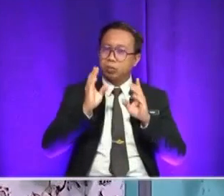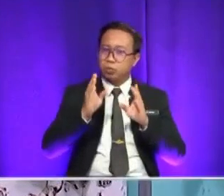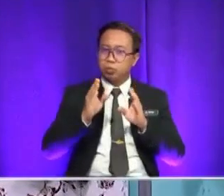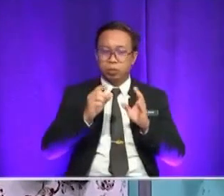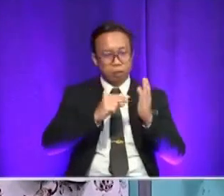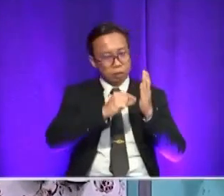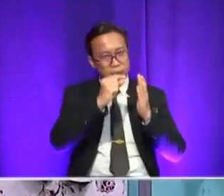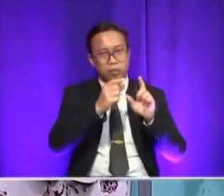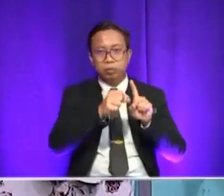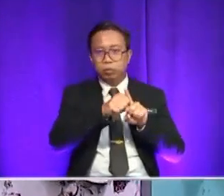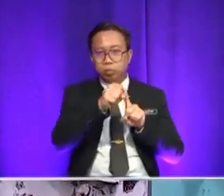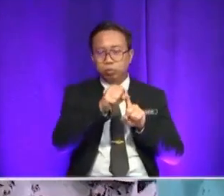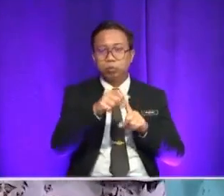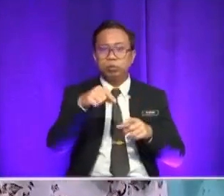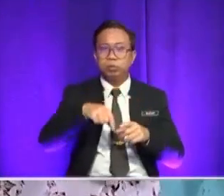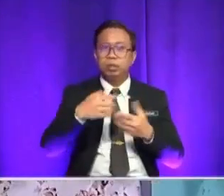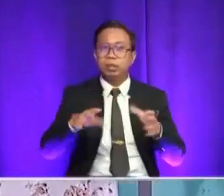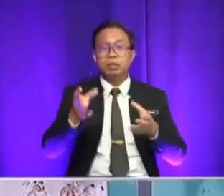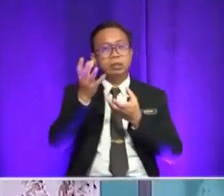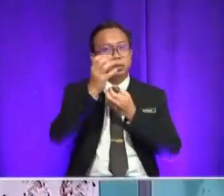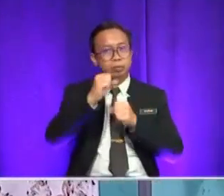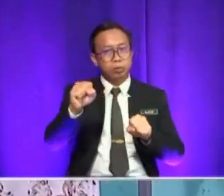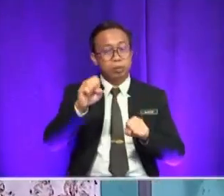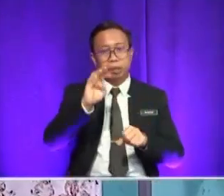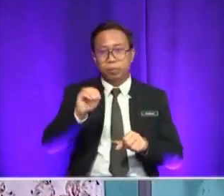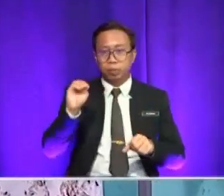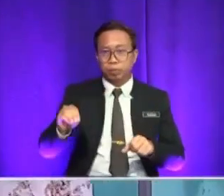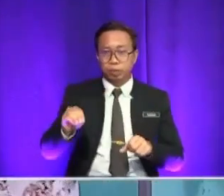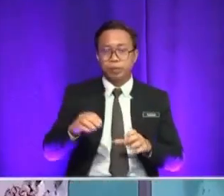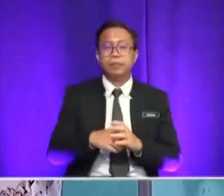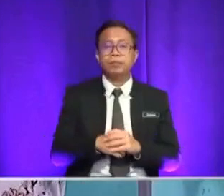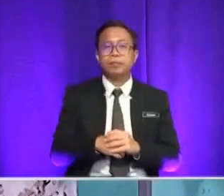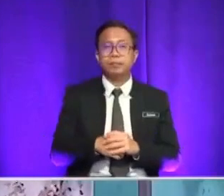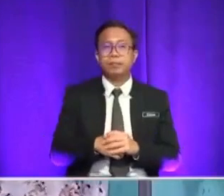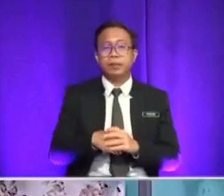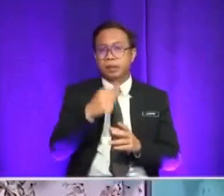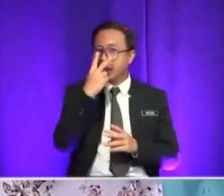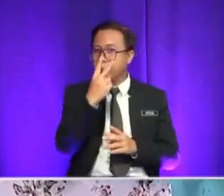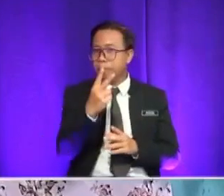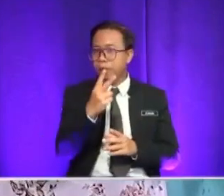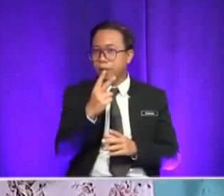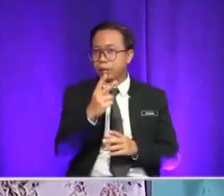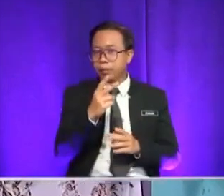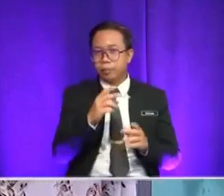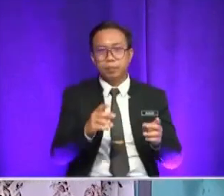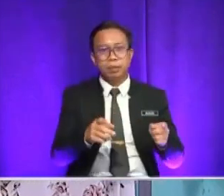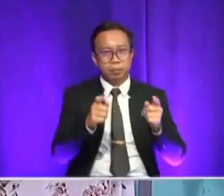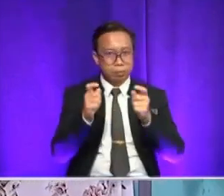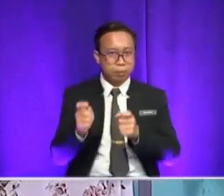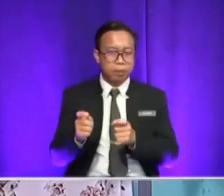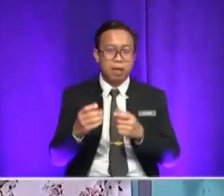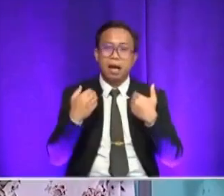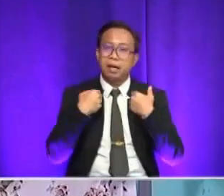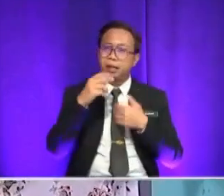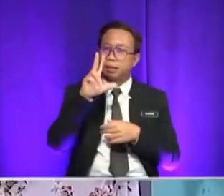Okey, di sini saya dah simpulkan untuk kefahaman murid-murid. Okey, kalau kita nampak dekat sini keadaan, okey, ada